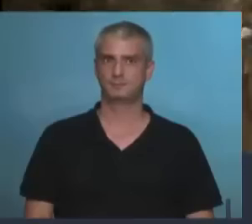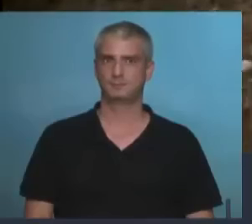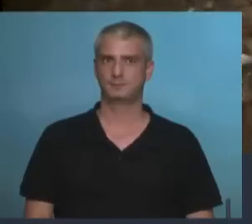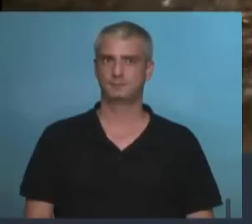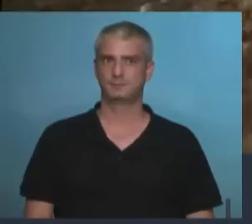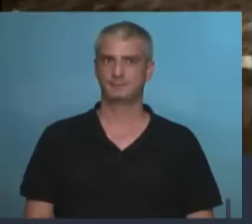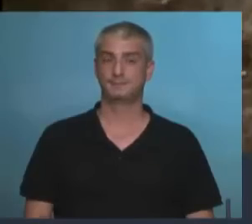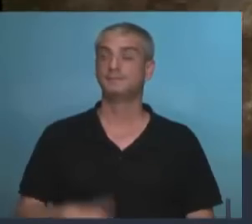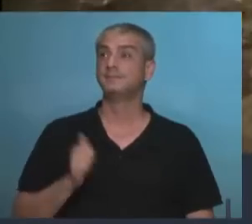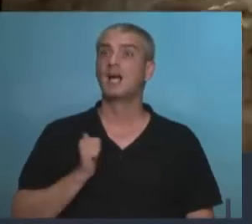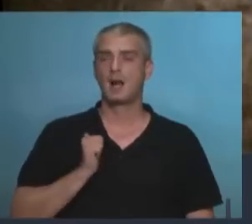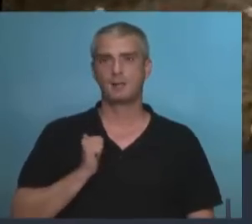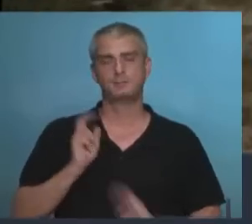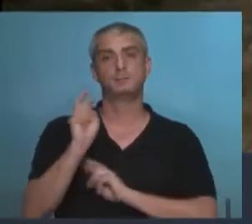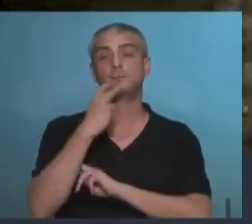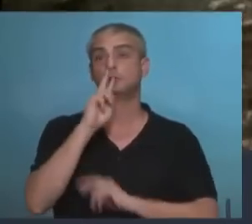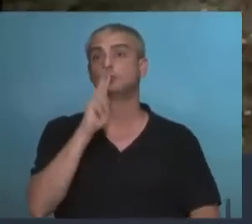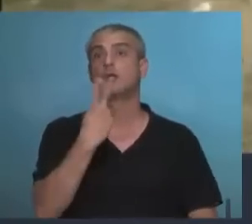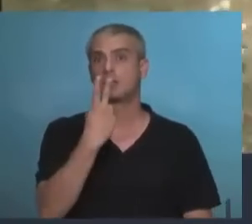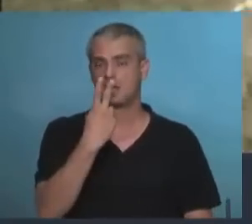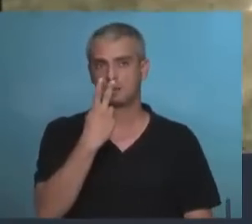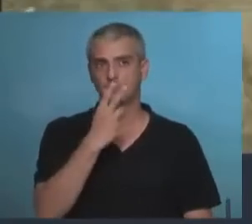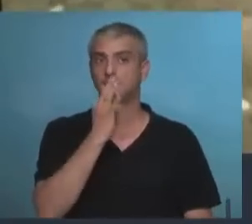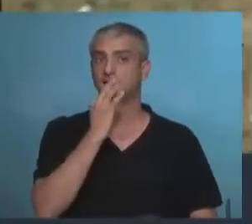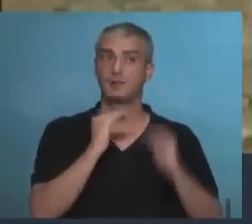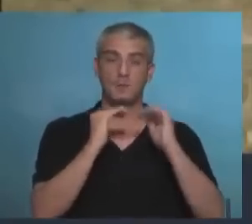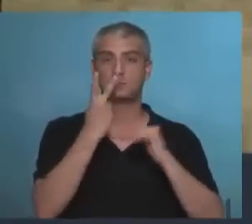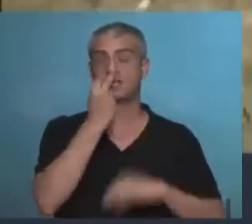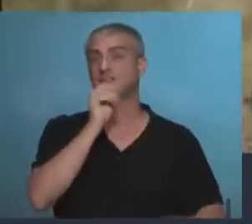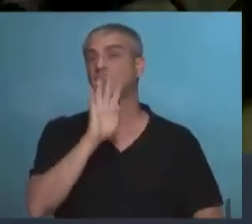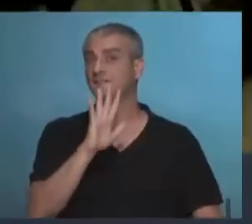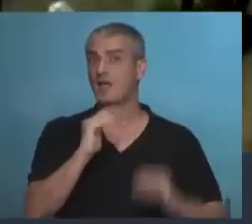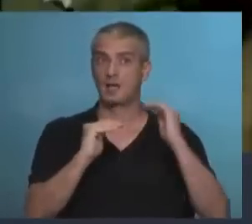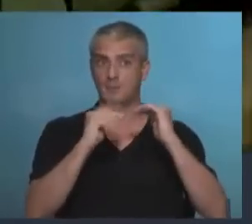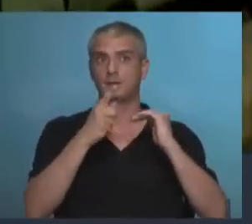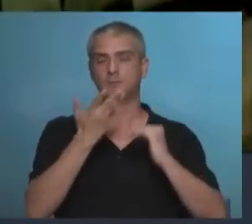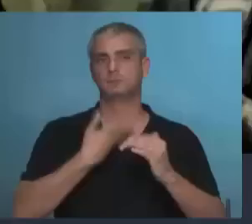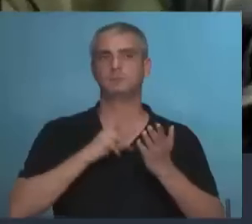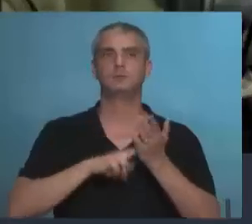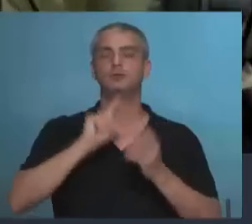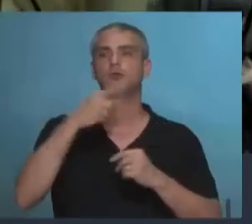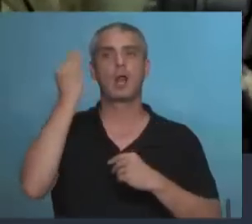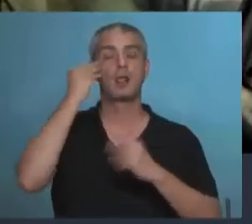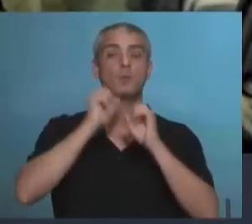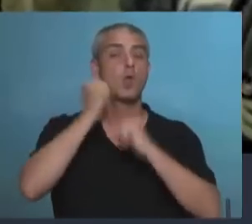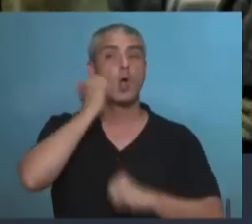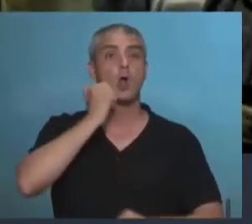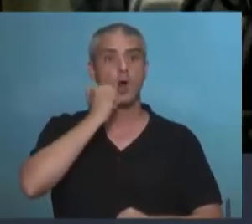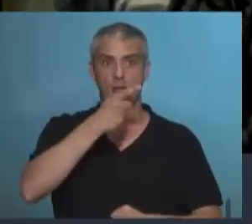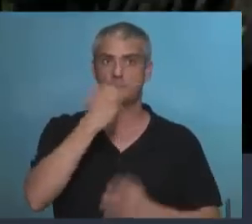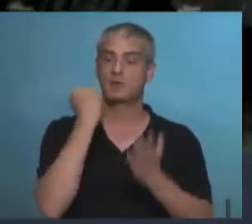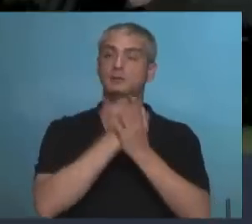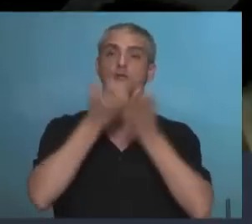חיילים בפלוגה מתגייסים לשנתיים, הגיל הממוצע הוא 24, הם זכאים לשעת לימוד תורה מדי יום, כשרות